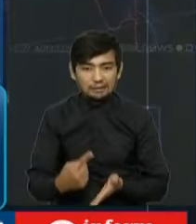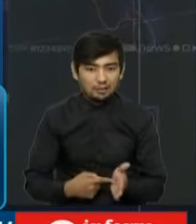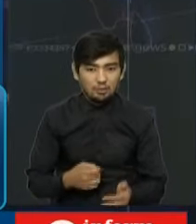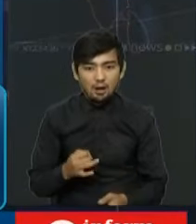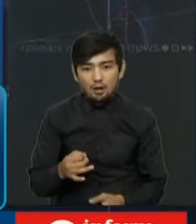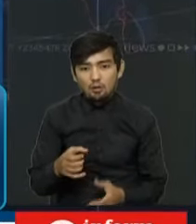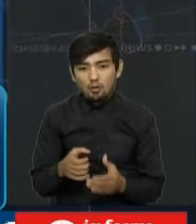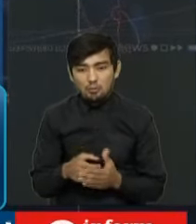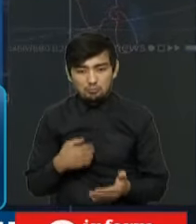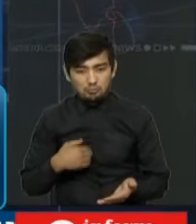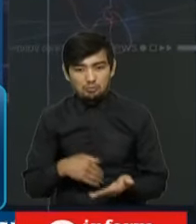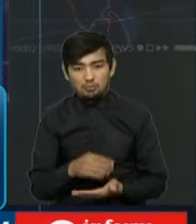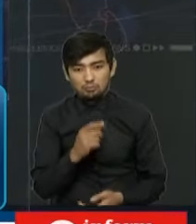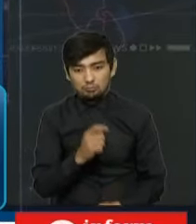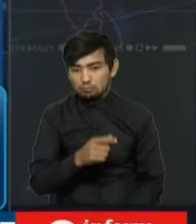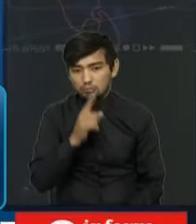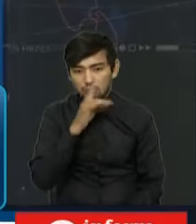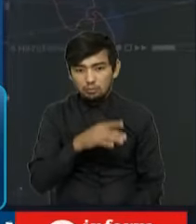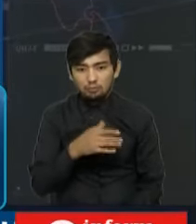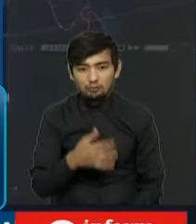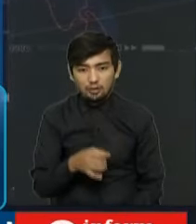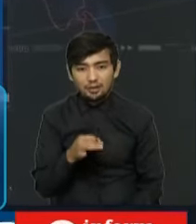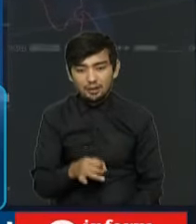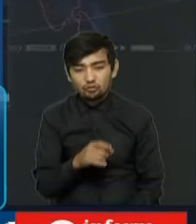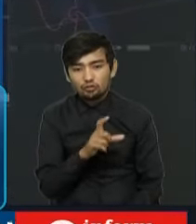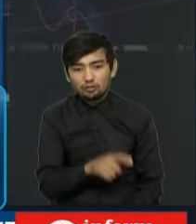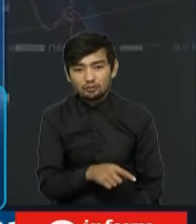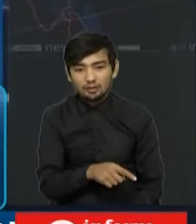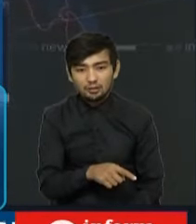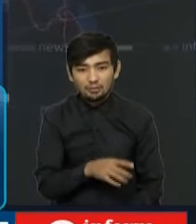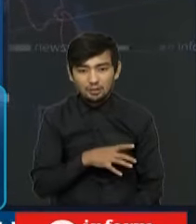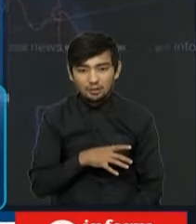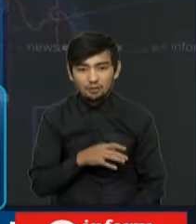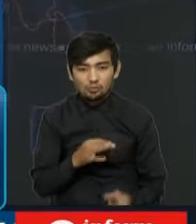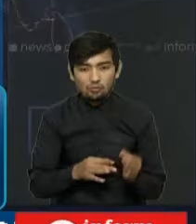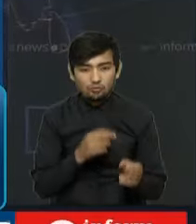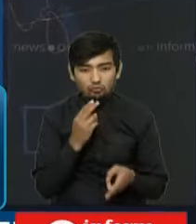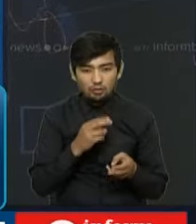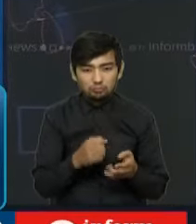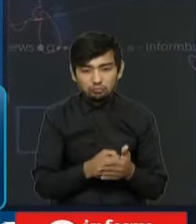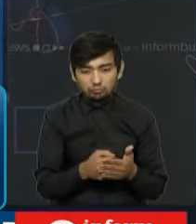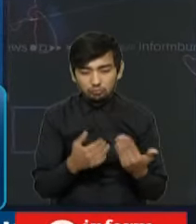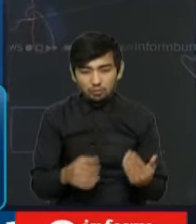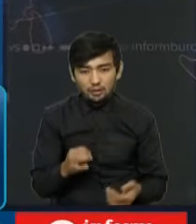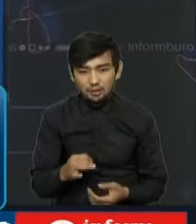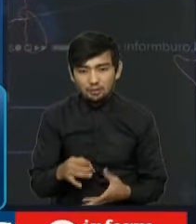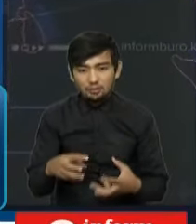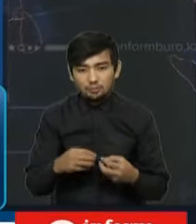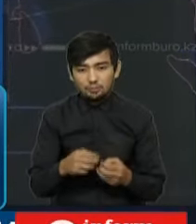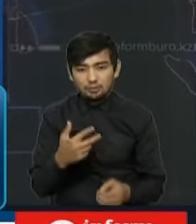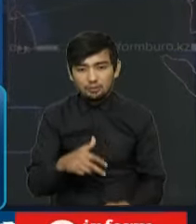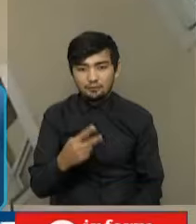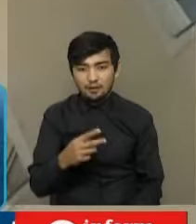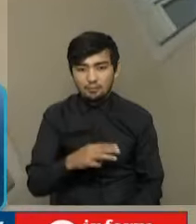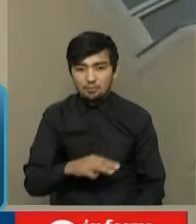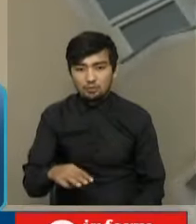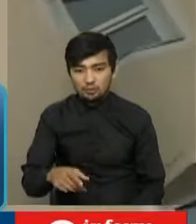подрядчикам было отказано, что в результате потребителю были возвращены его денежные средства на сумму порядка 32 миллионов